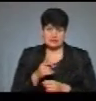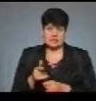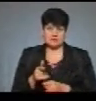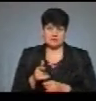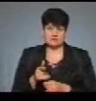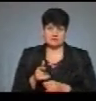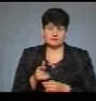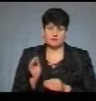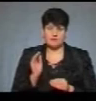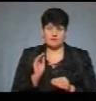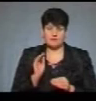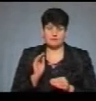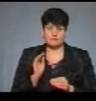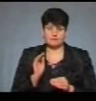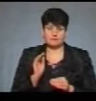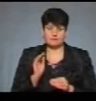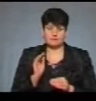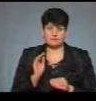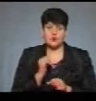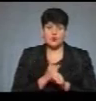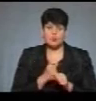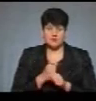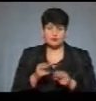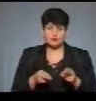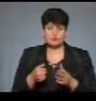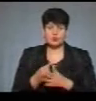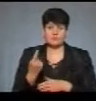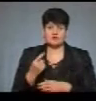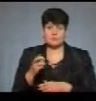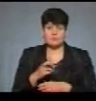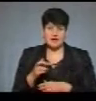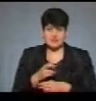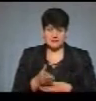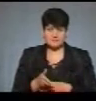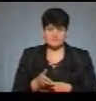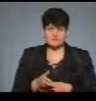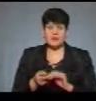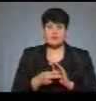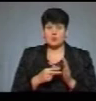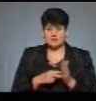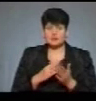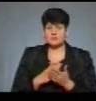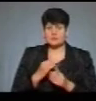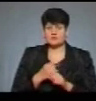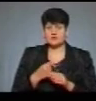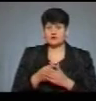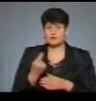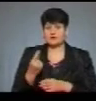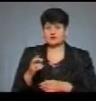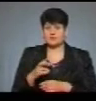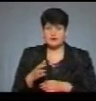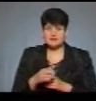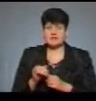монтажу, термін роботи ковзанки до 1 березня. Ковзанка в нас по планах має працювати до 1 березня.